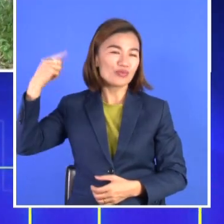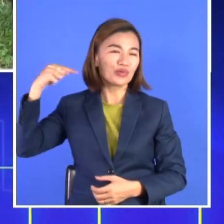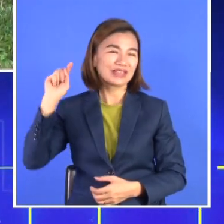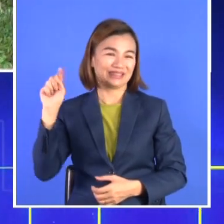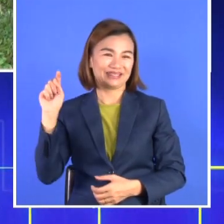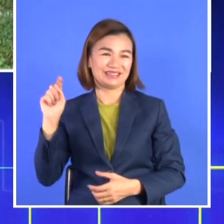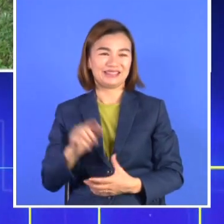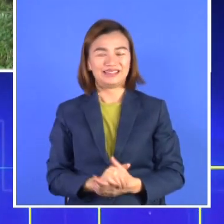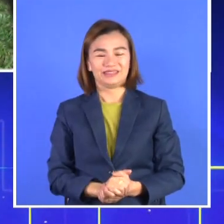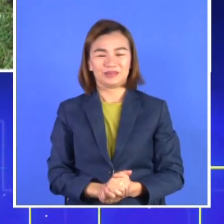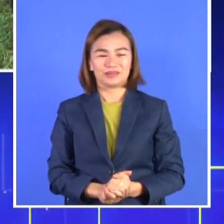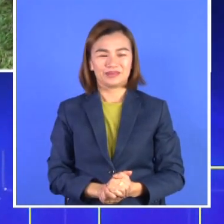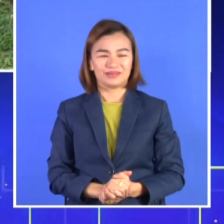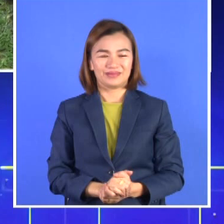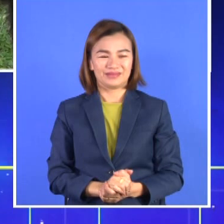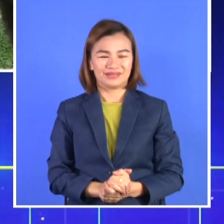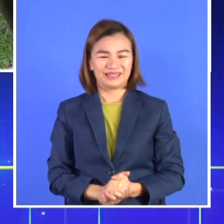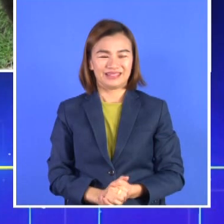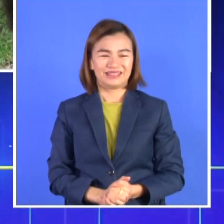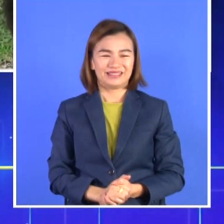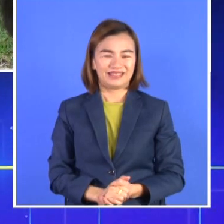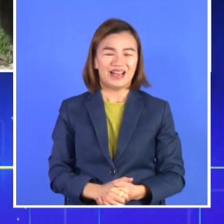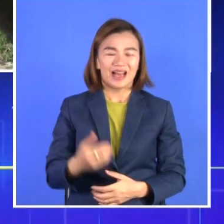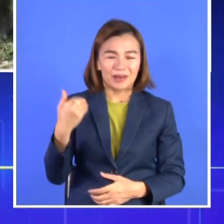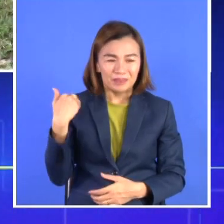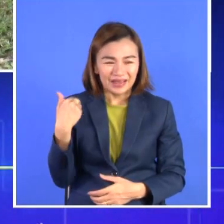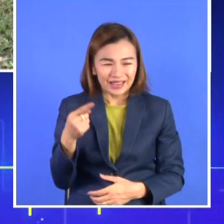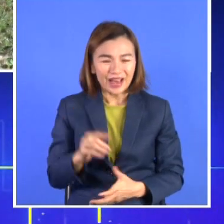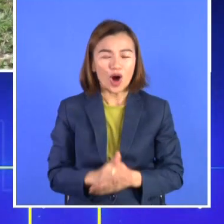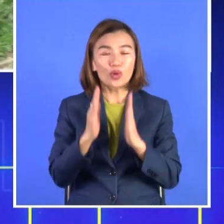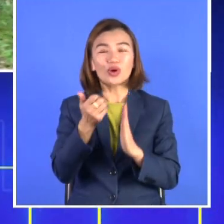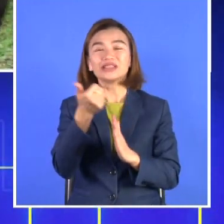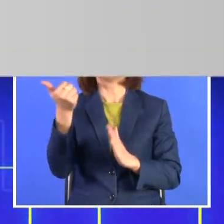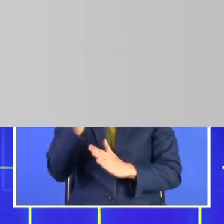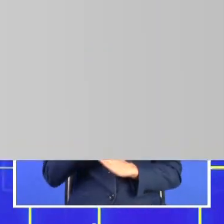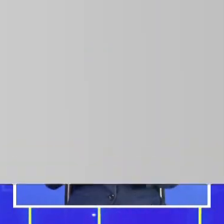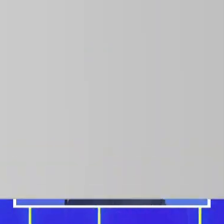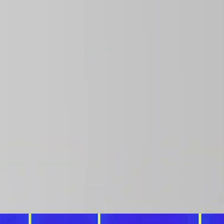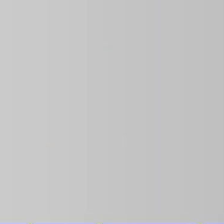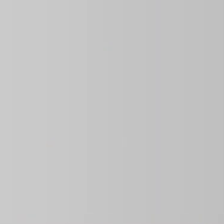โอ้ น่าจะไม่ใช่จอนอย่างเดียวนะคะเบนก็น่าจะชอบนะคะ